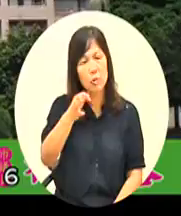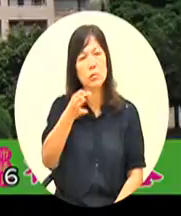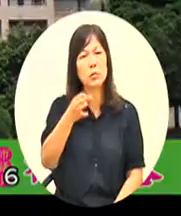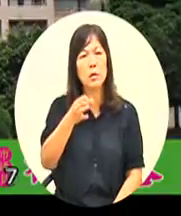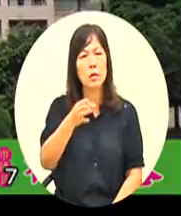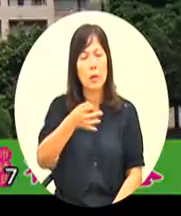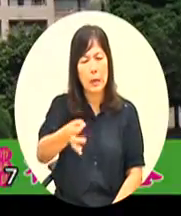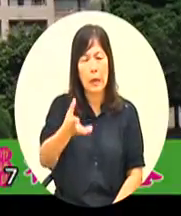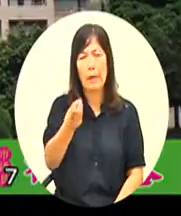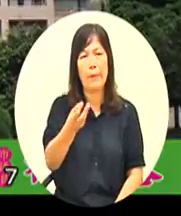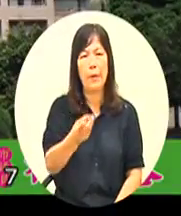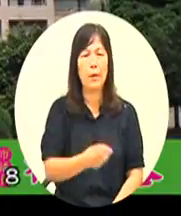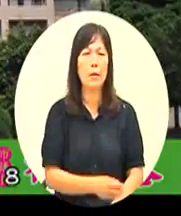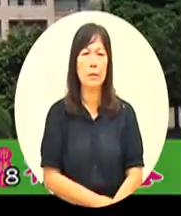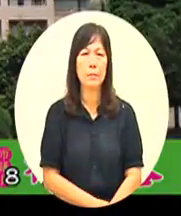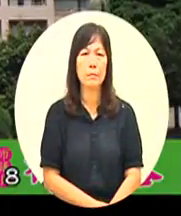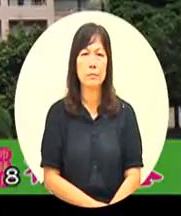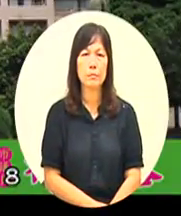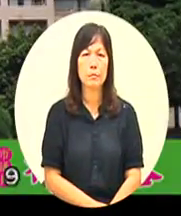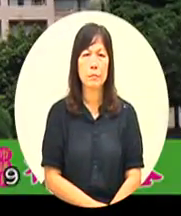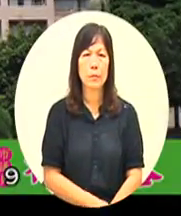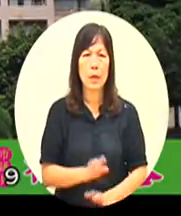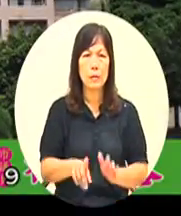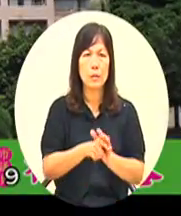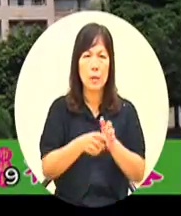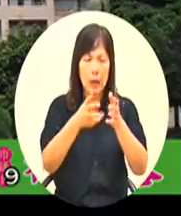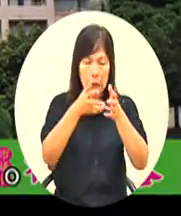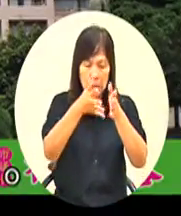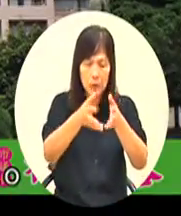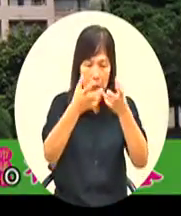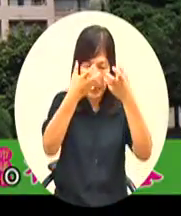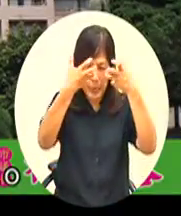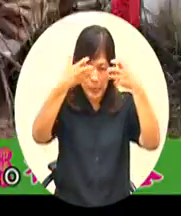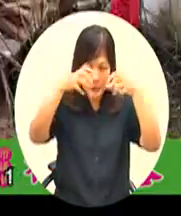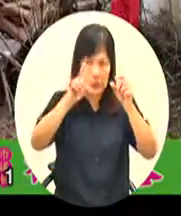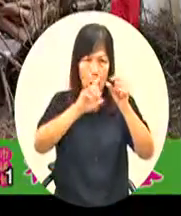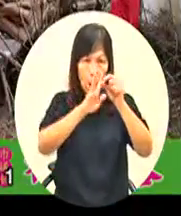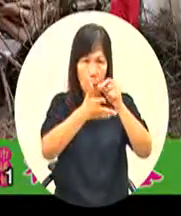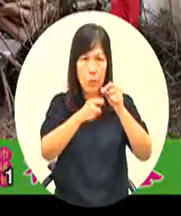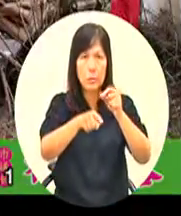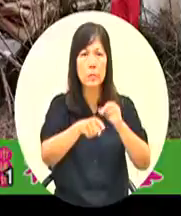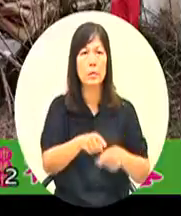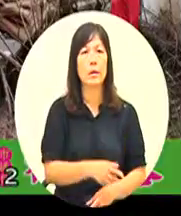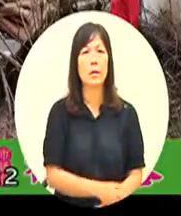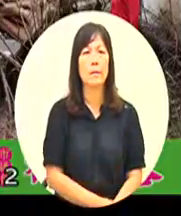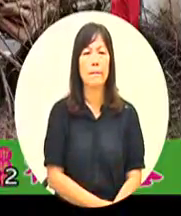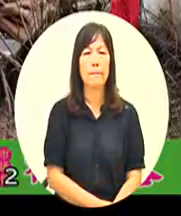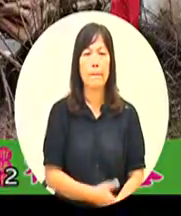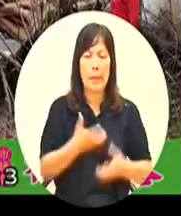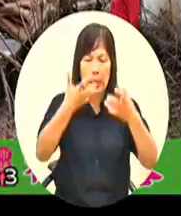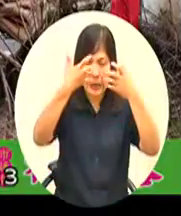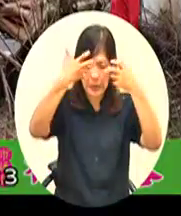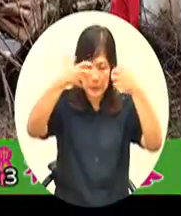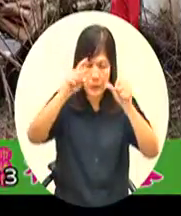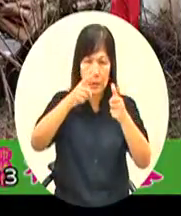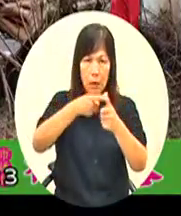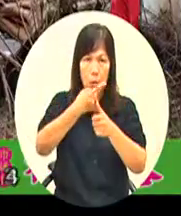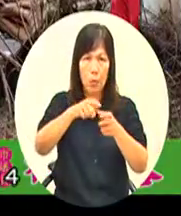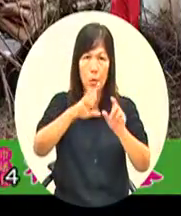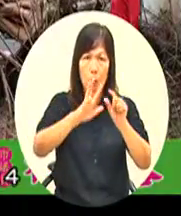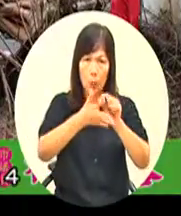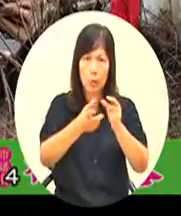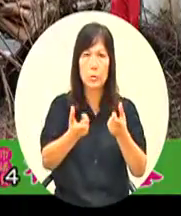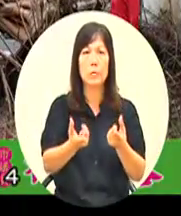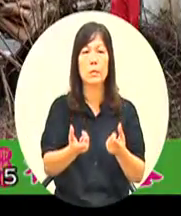无落来了吼。好，那我就针对那个西甲国中哦，这个西甲国中。四角国中真的